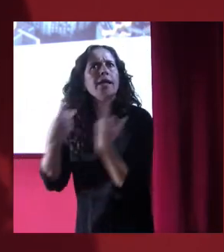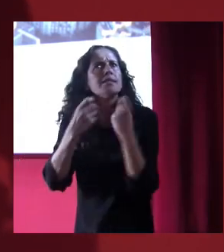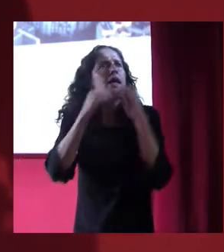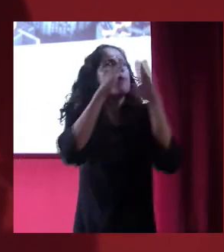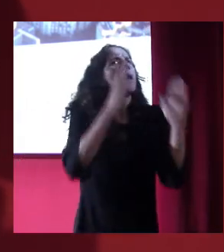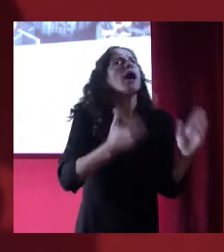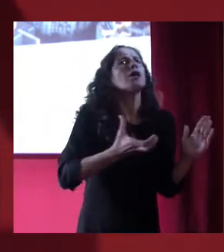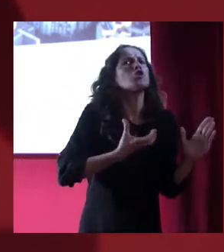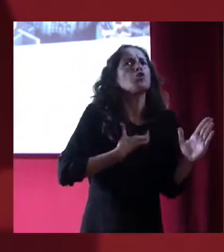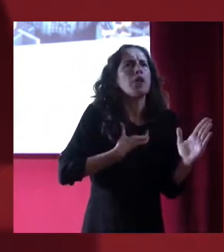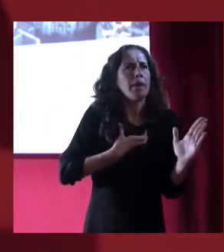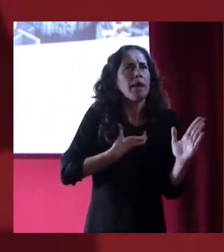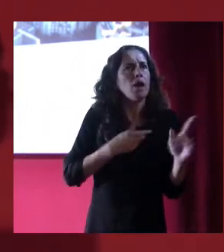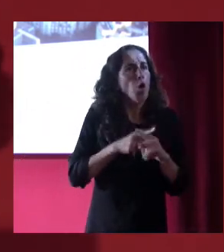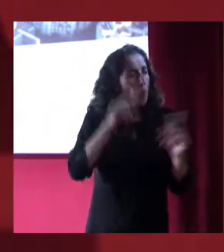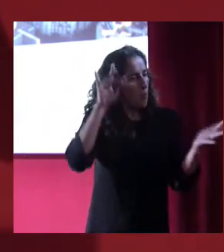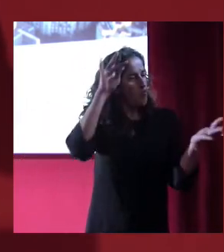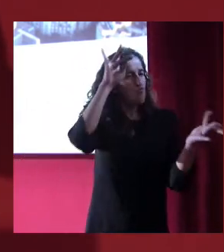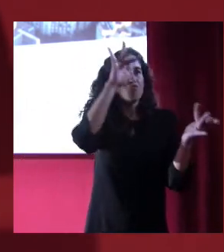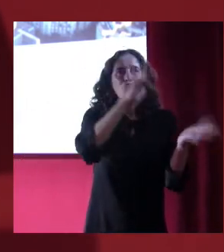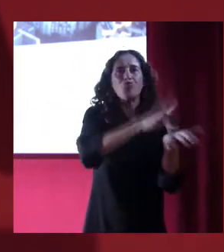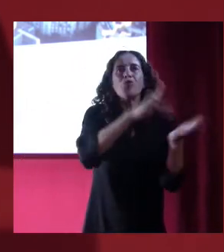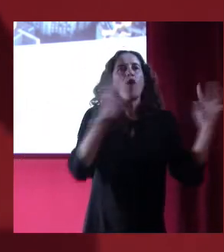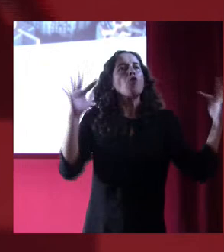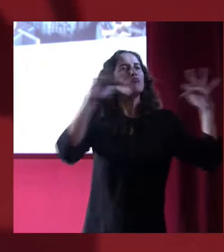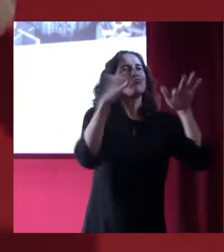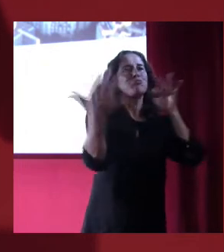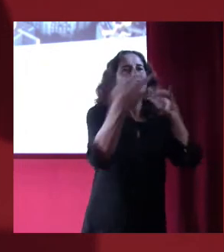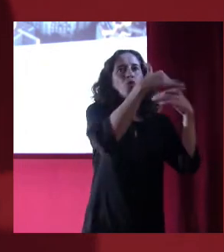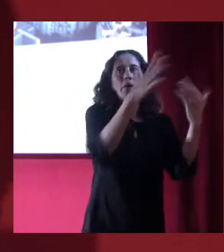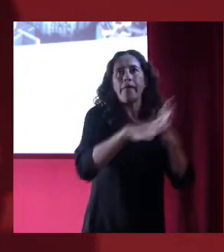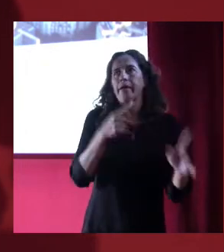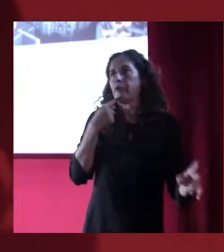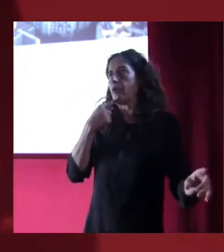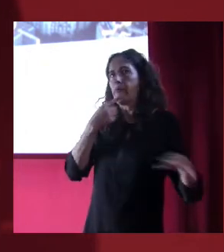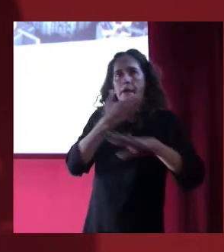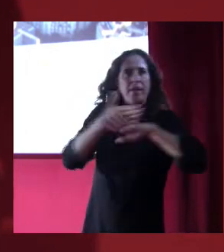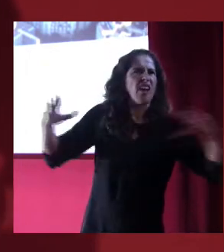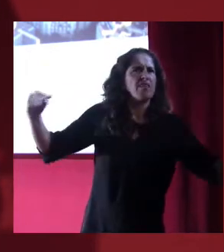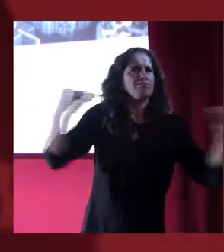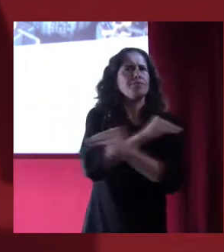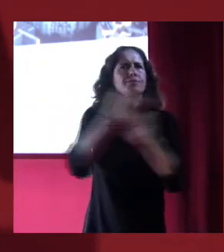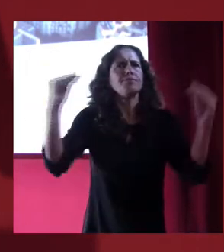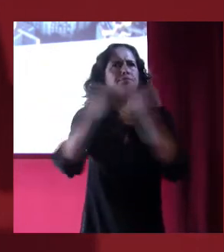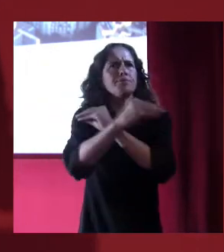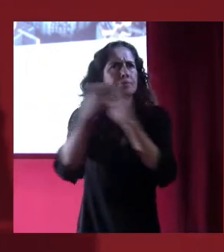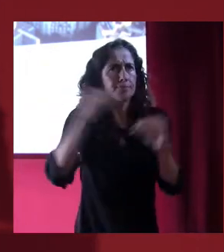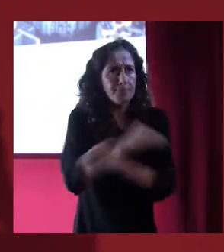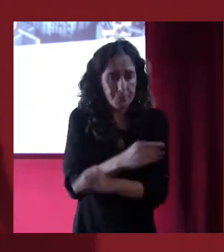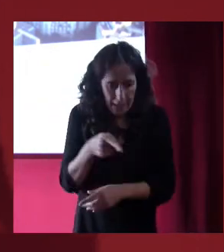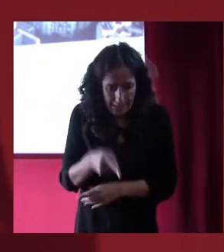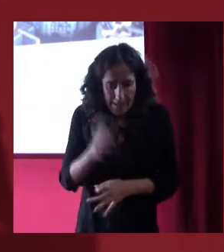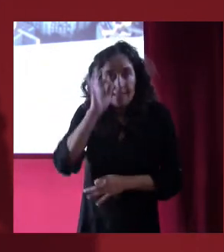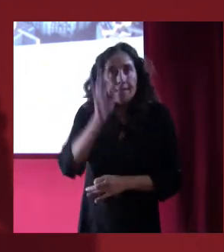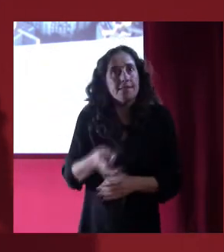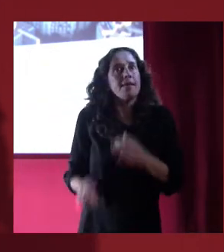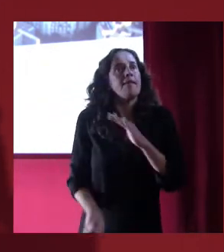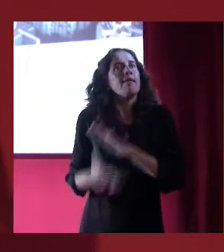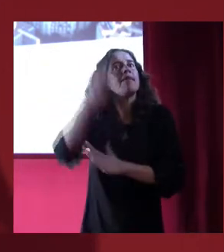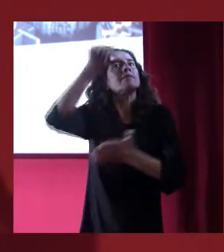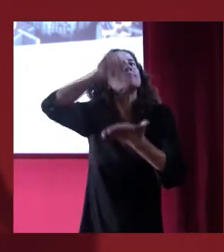tinguéssim un ajuntament que fos punt de trobada en lloc d'estar sempre enfrontant uns amb uns altres? Així sí faríem una